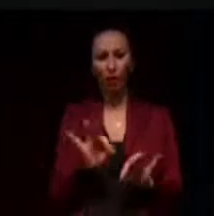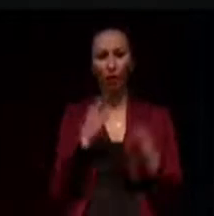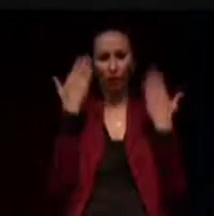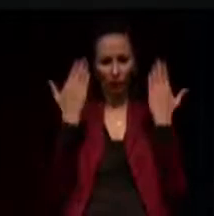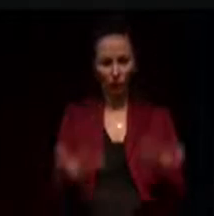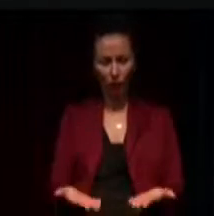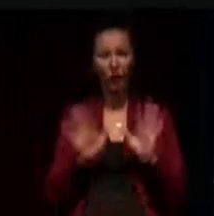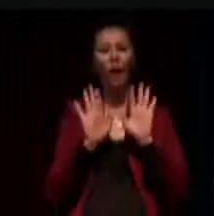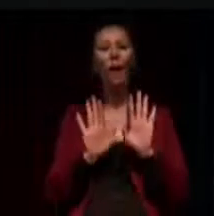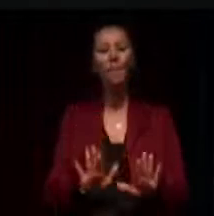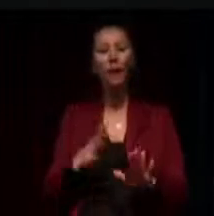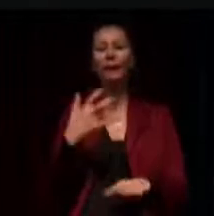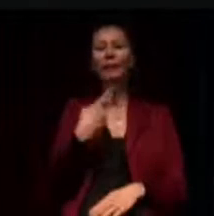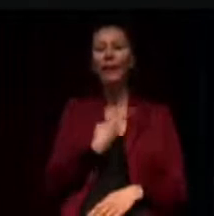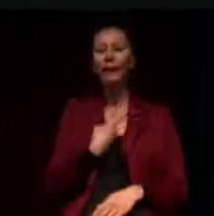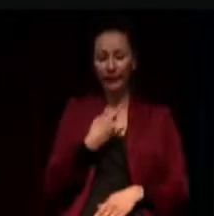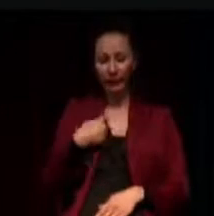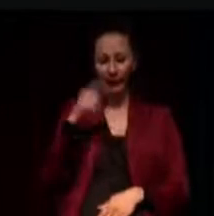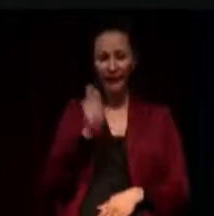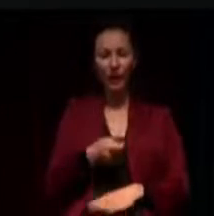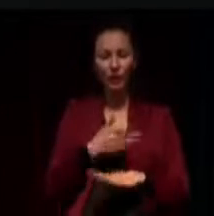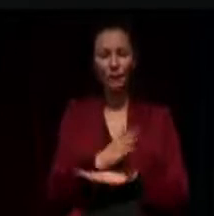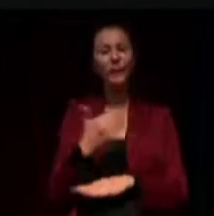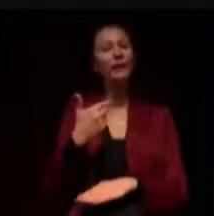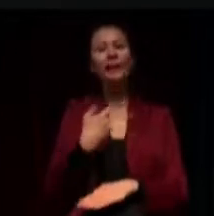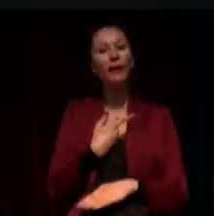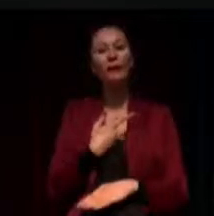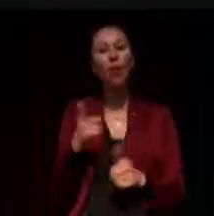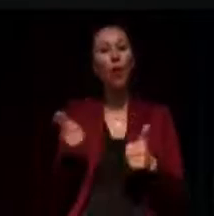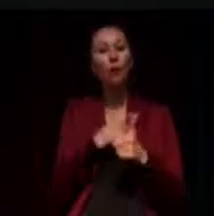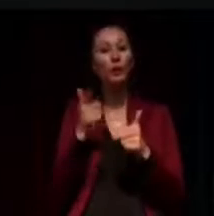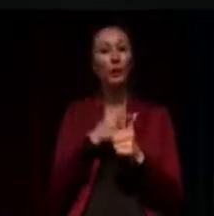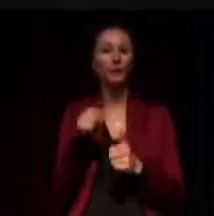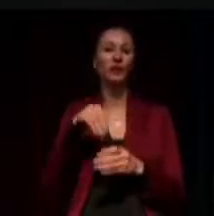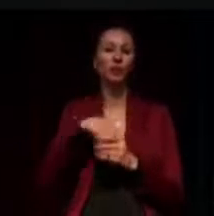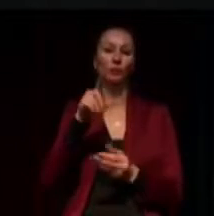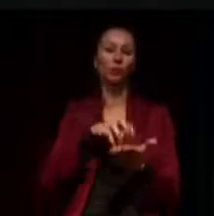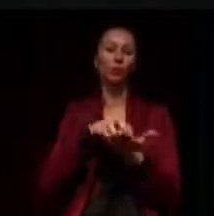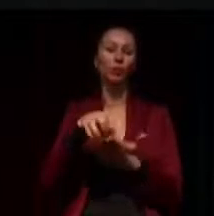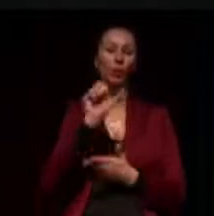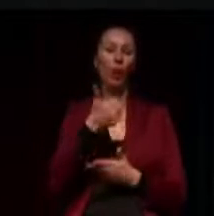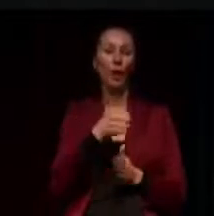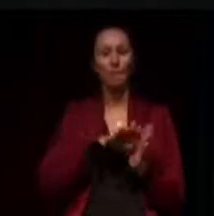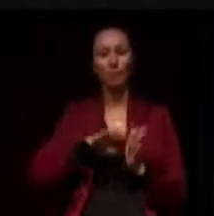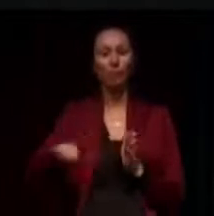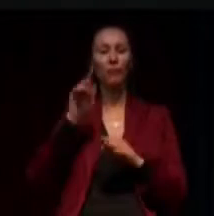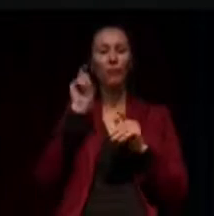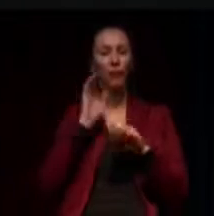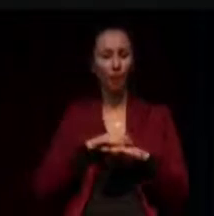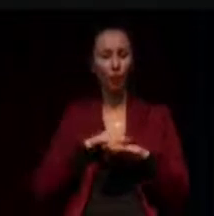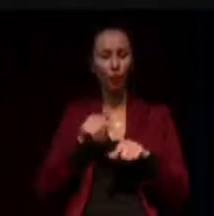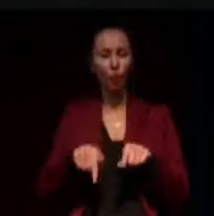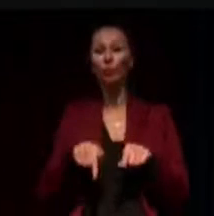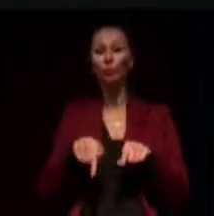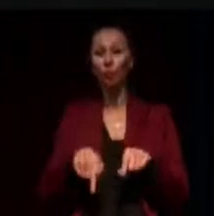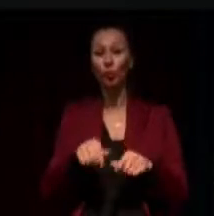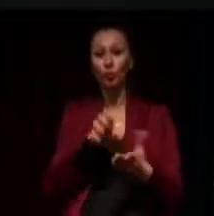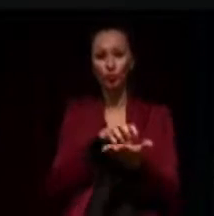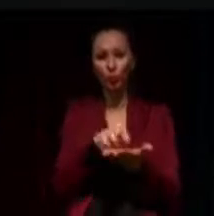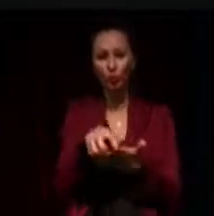kabul ederek ama kendi gerçeklerimizde ve kendi önceliklerimizde bir bütçe yapıyoruz. Bu